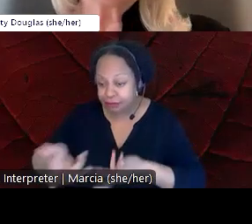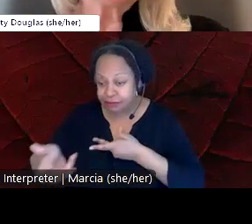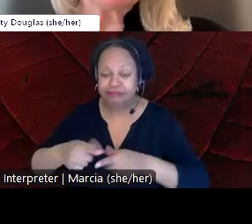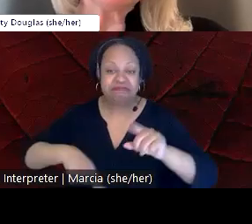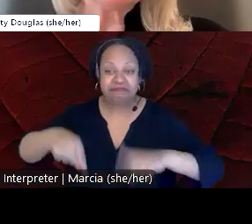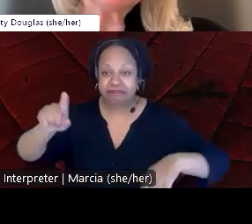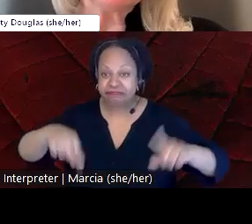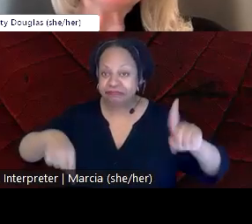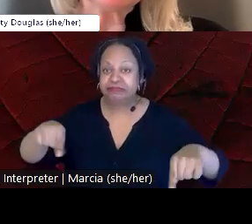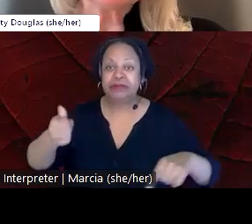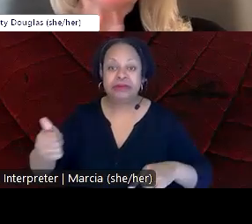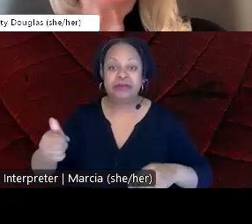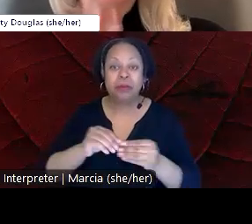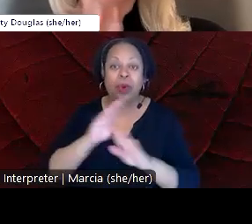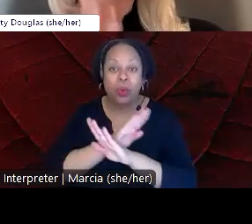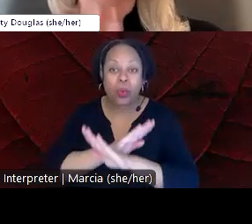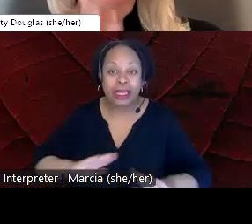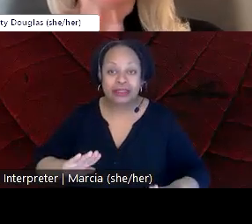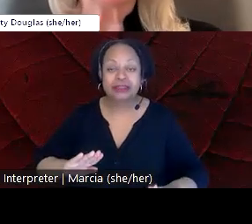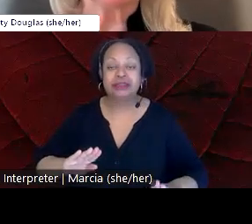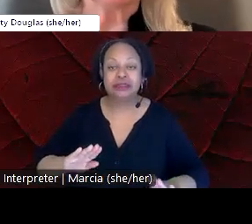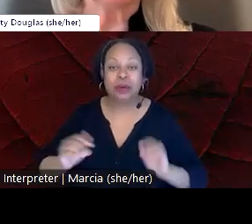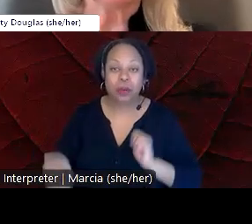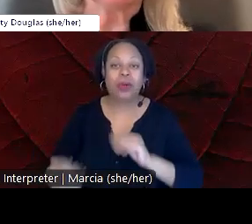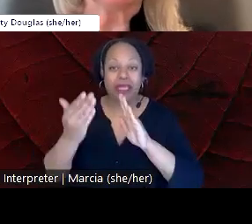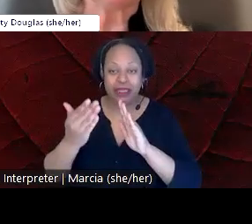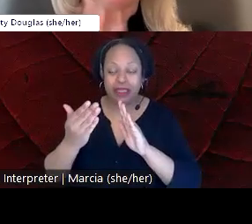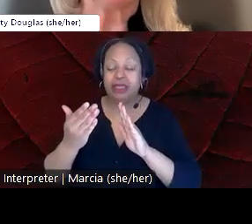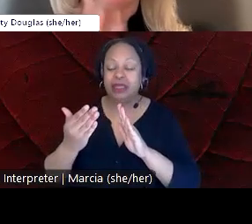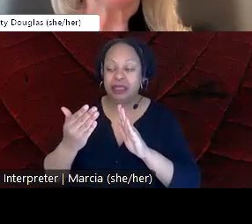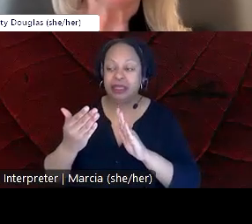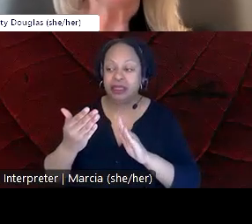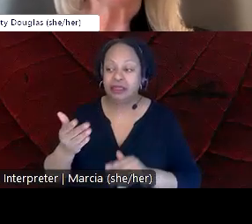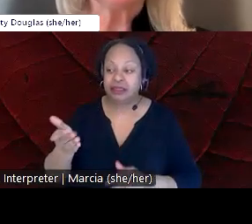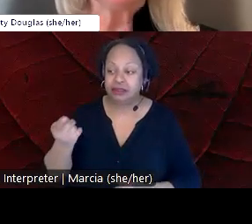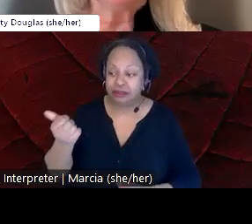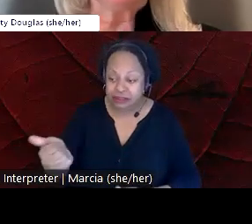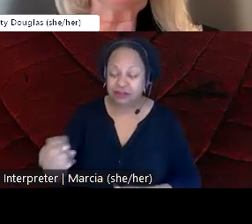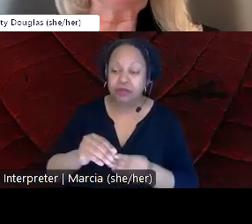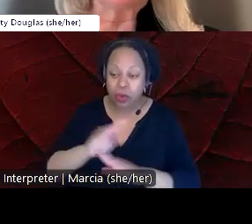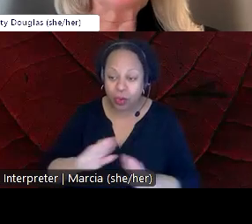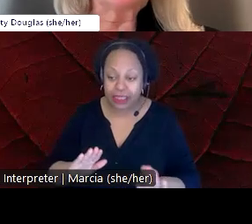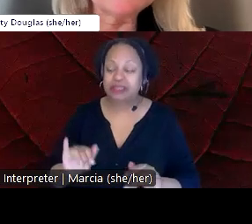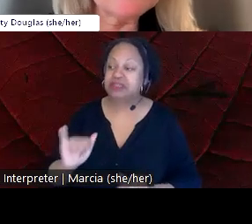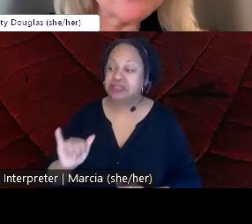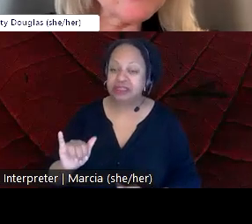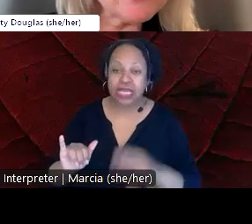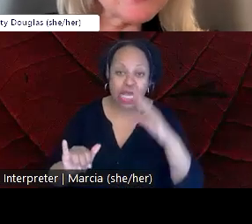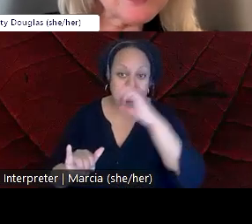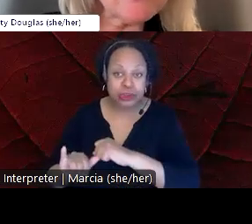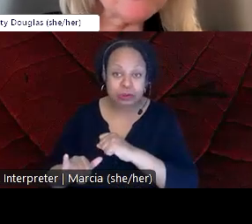façon d'interagir et qu'ils ont un affect plutôt également très